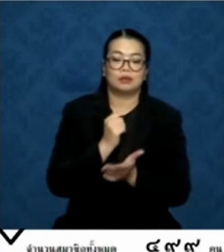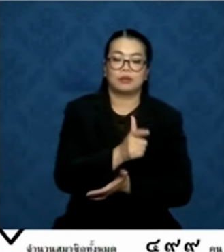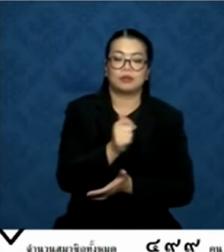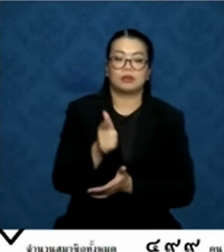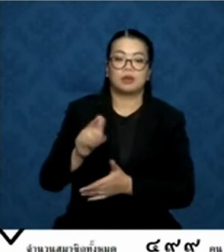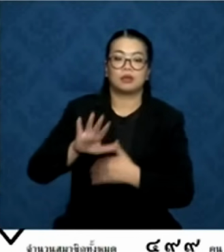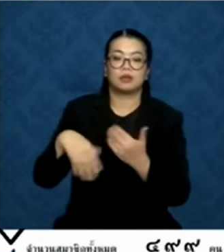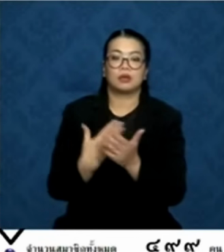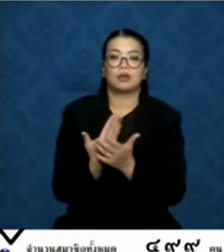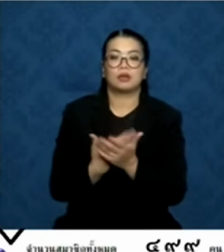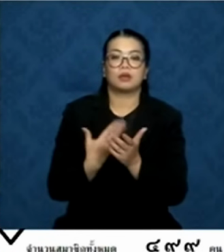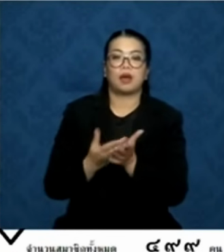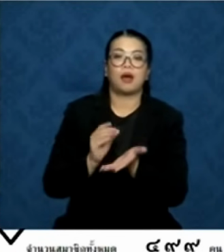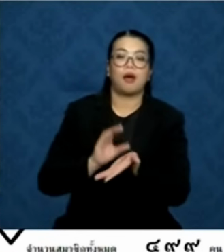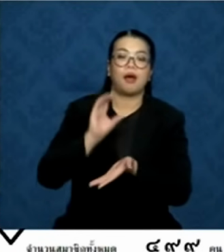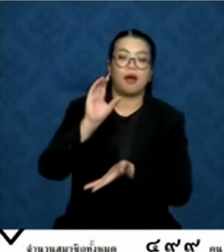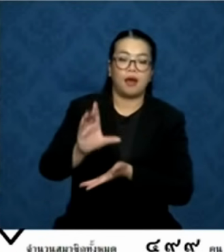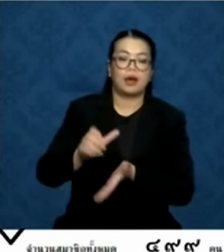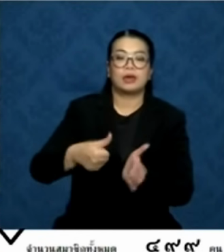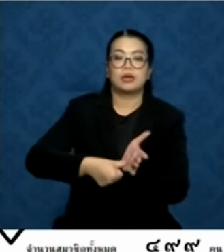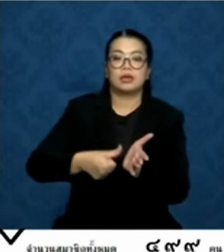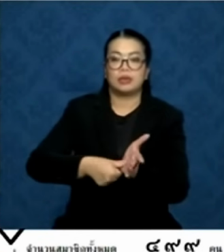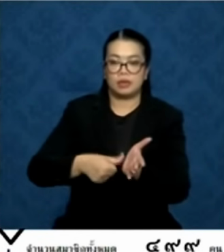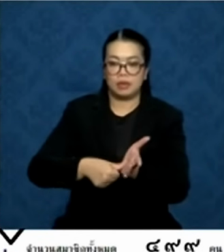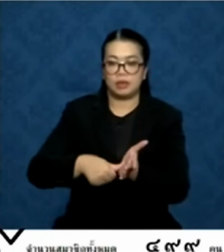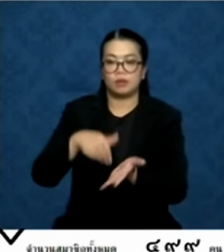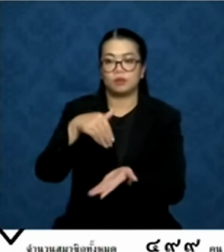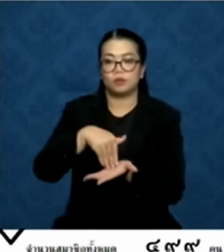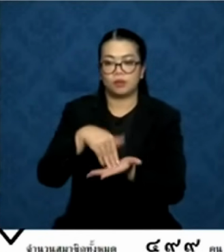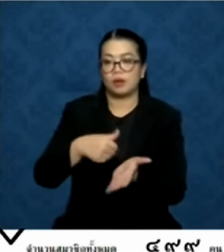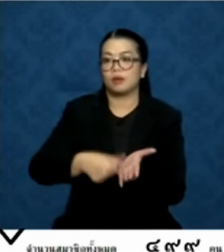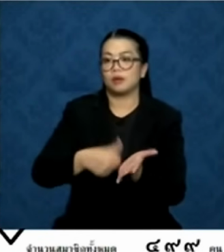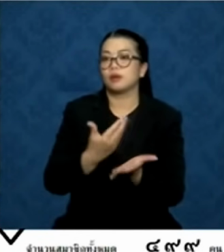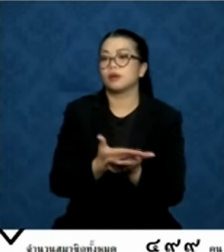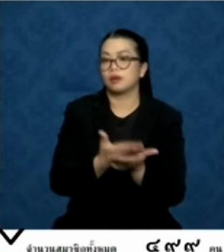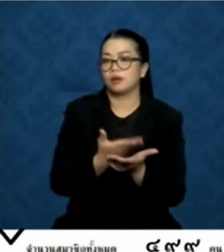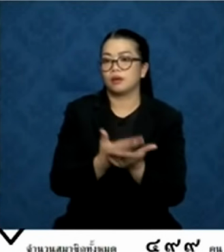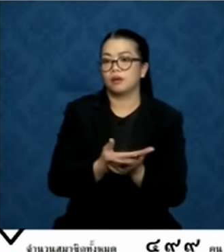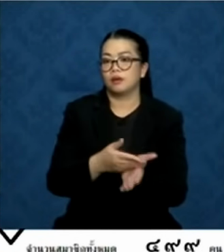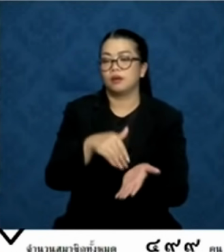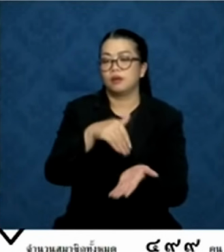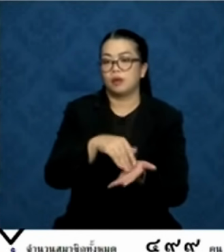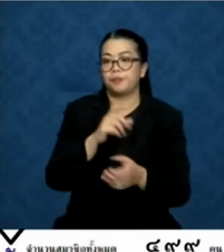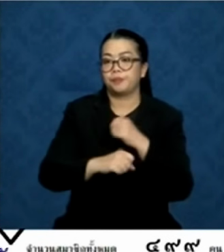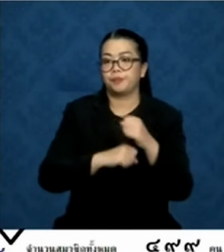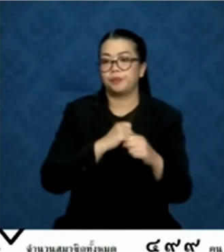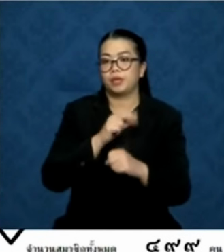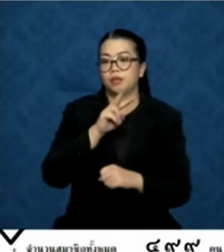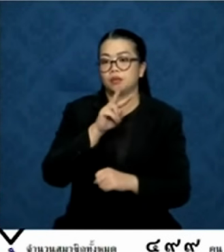ชยเงินคงคลังที่ได้จ่ายไปแล้วตามพระราชบัญญัติเงินคงคลังพ.ศ.